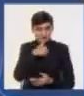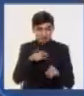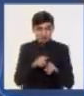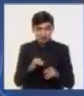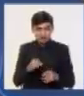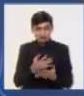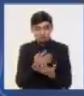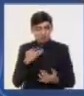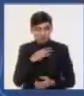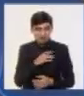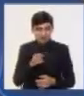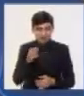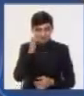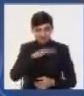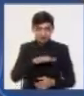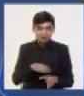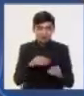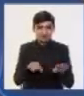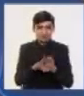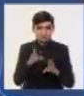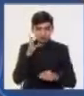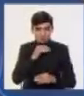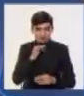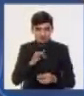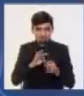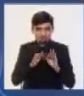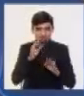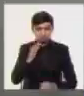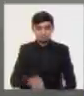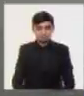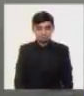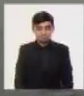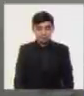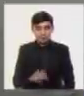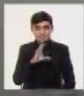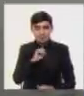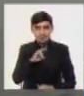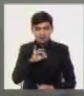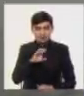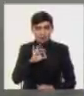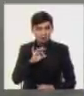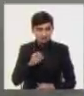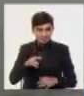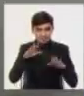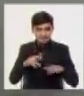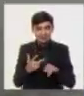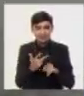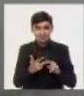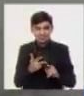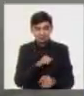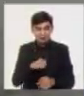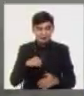стран придется встречать в заперти. Все подробности в нашем обзоре. Великобритания вводит третий самый высокий